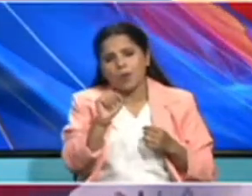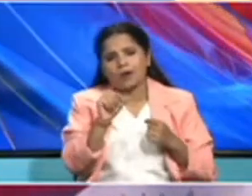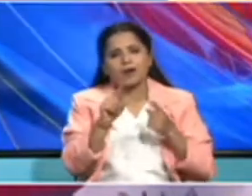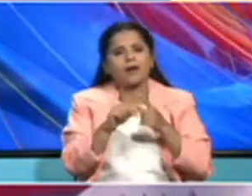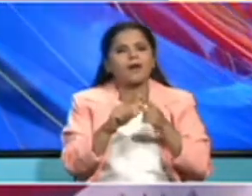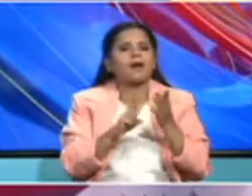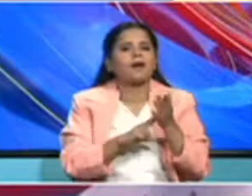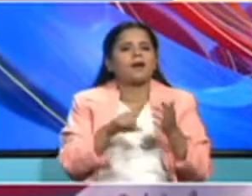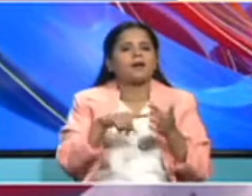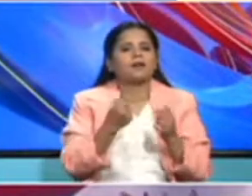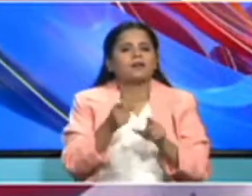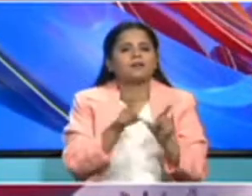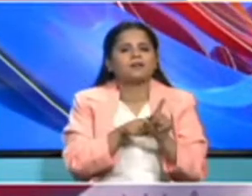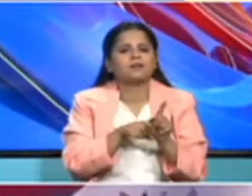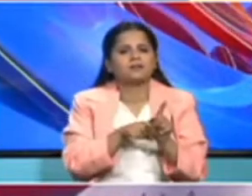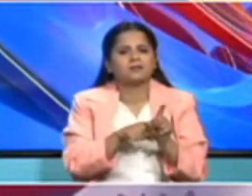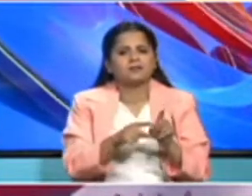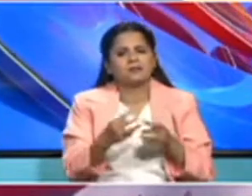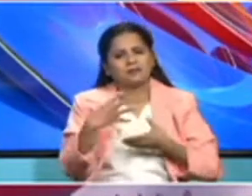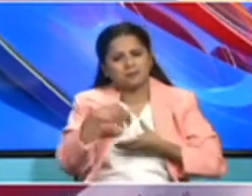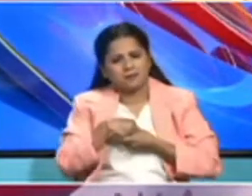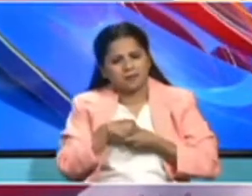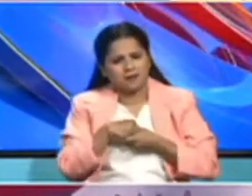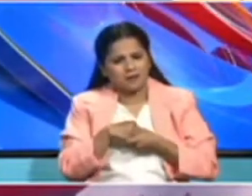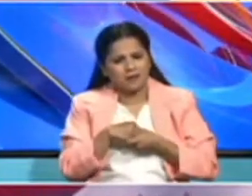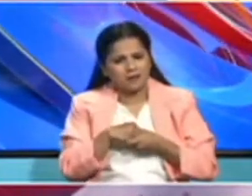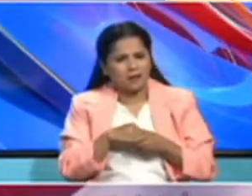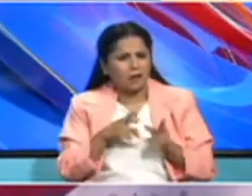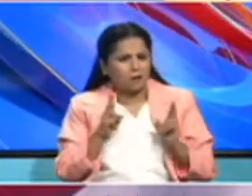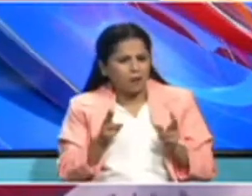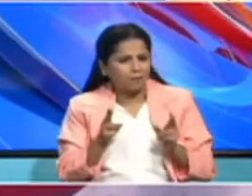ऐसी ही असाधारण होगी।